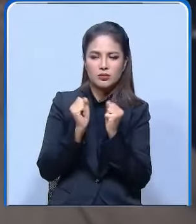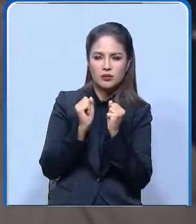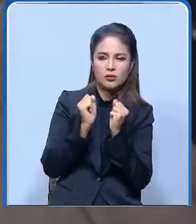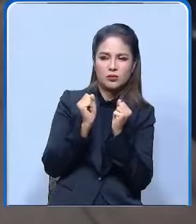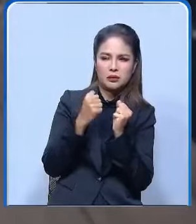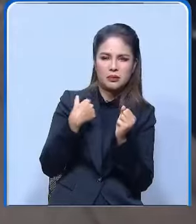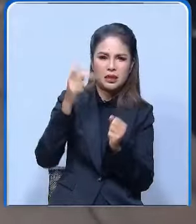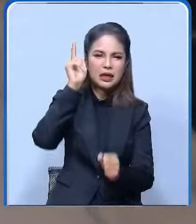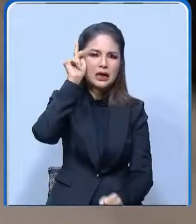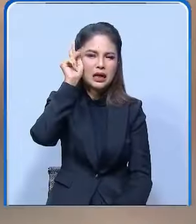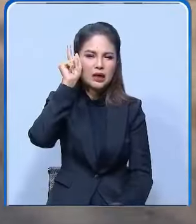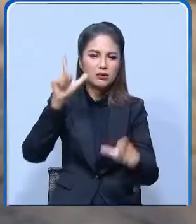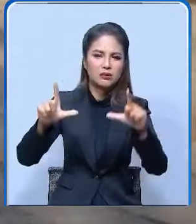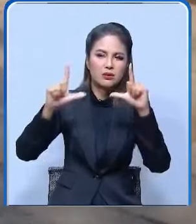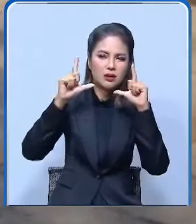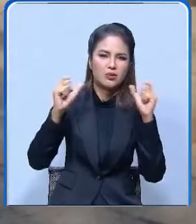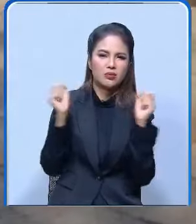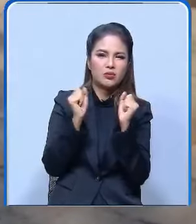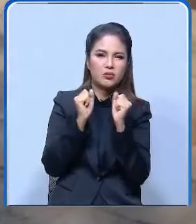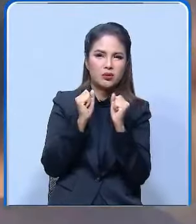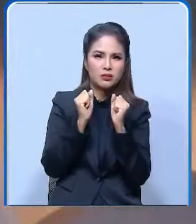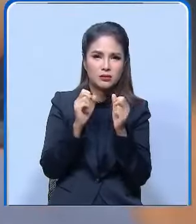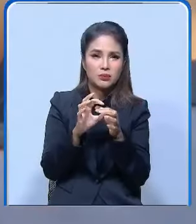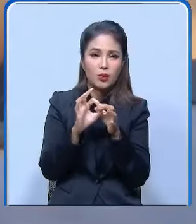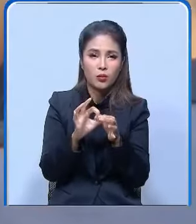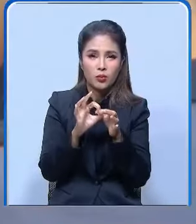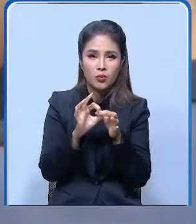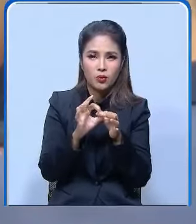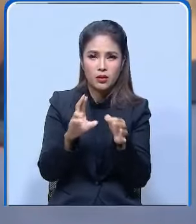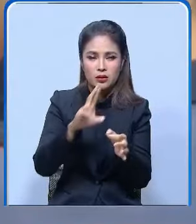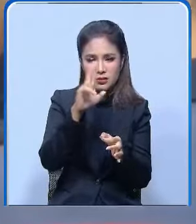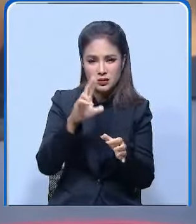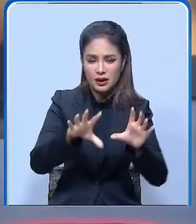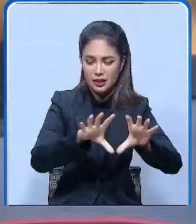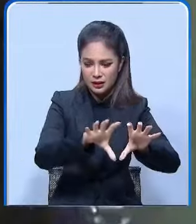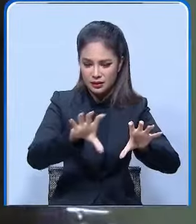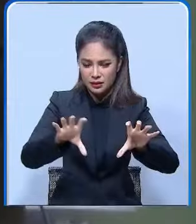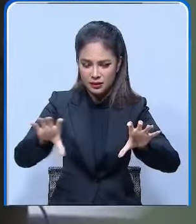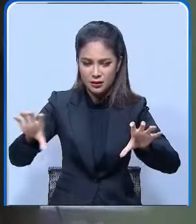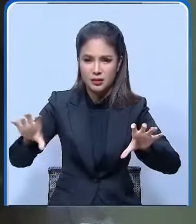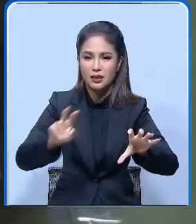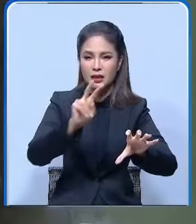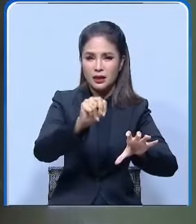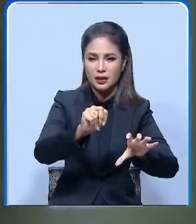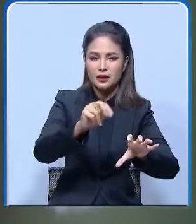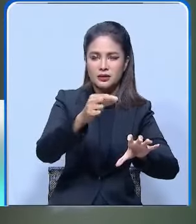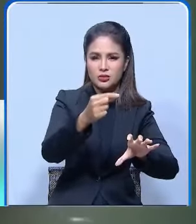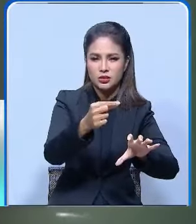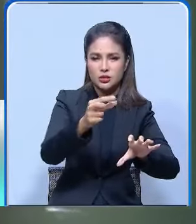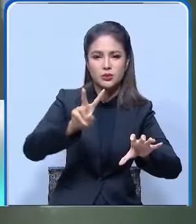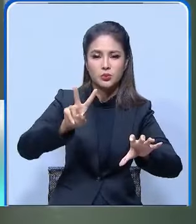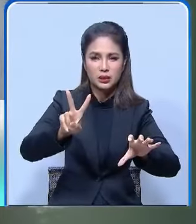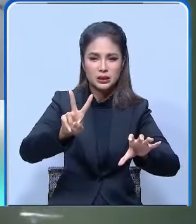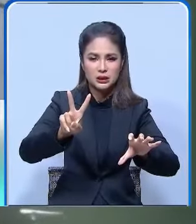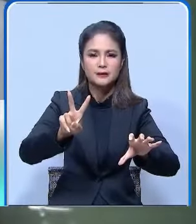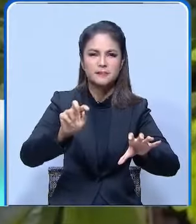ก็ออกดังด้วยใช่ไหม ความกังวลจากการใช้ก๊าซ NGV ในยานยนต์เริ่มก่อตัวหลังเกิดเหตุสลดก๊าซ NGV ตกเ